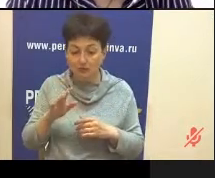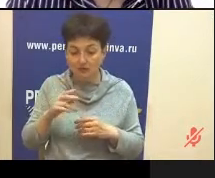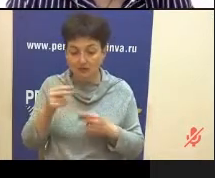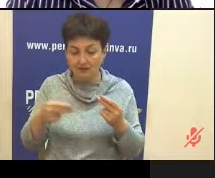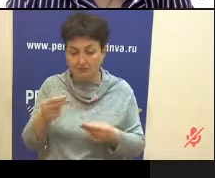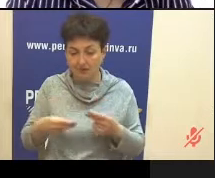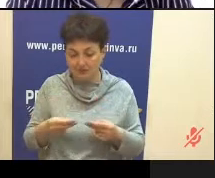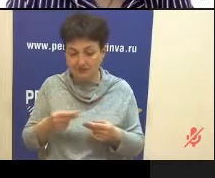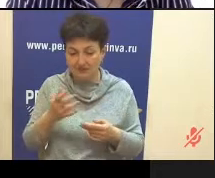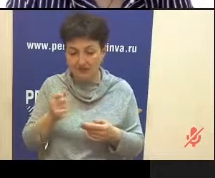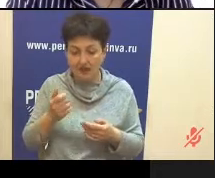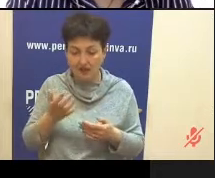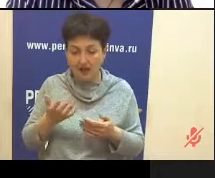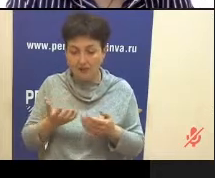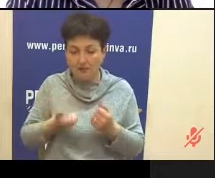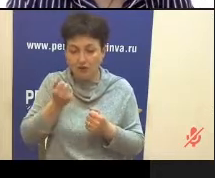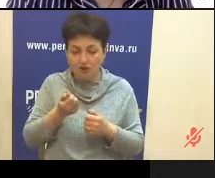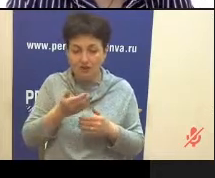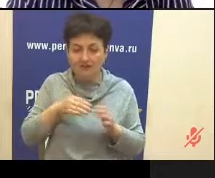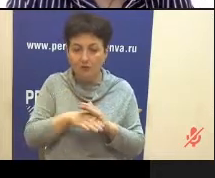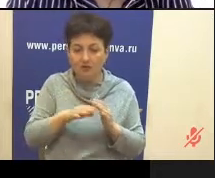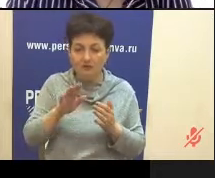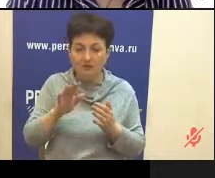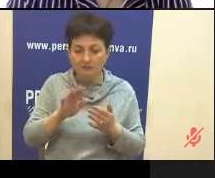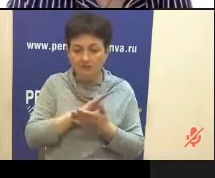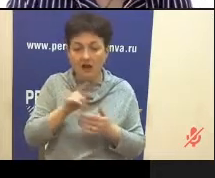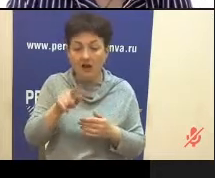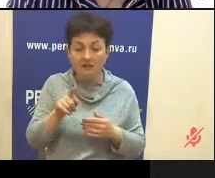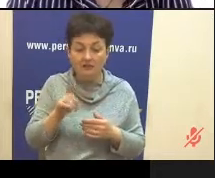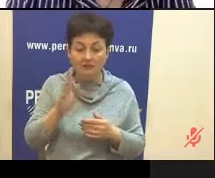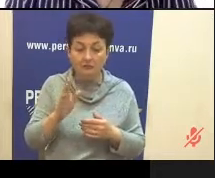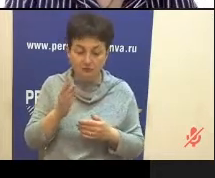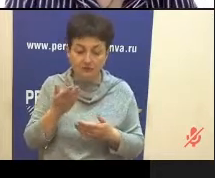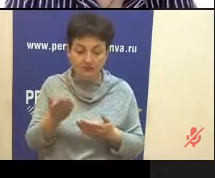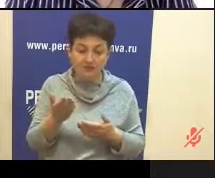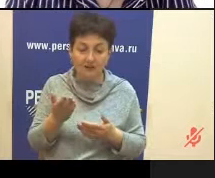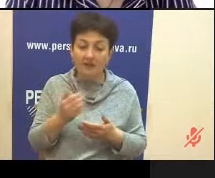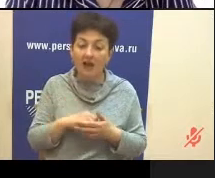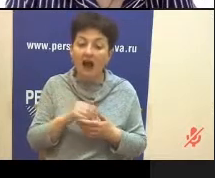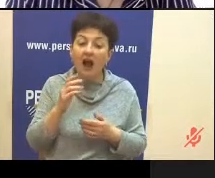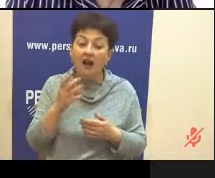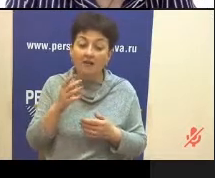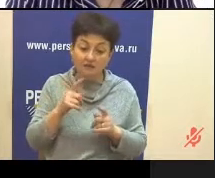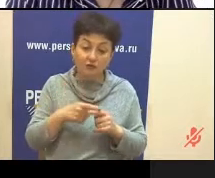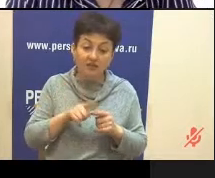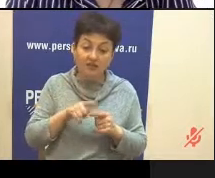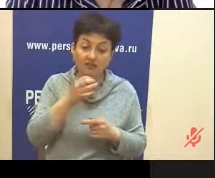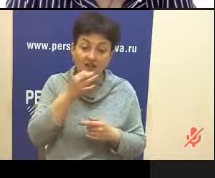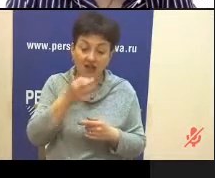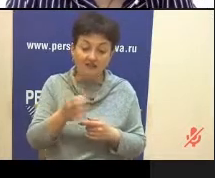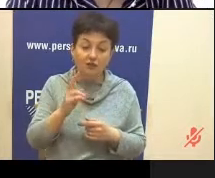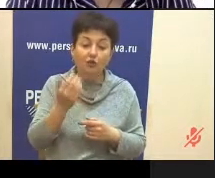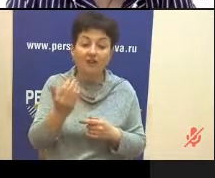подписываться на пожертвования в фонд, занимающийся другой тематикой, они будут оставаться с вами. А вот, собственно, ответ